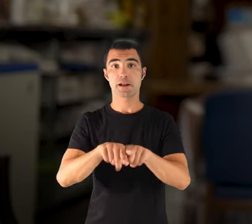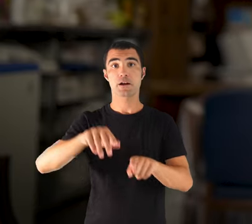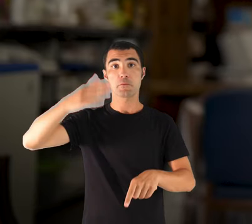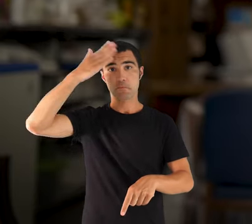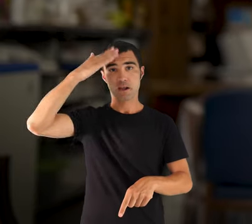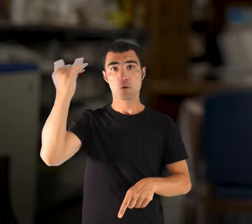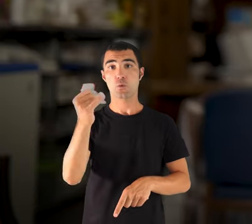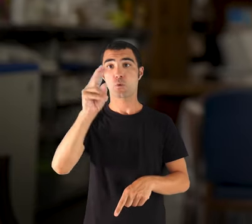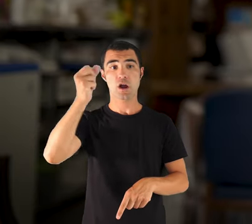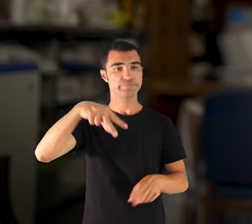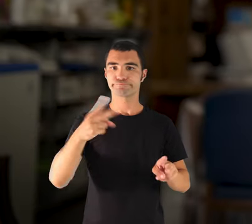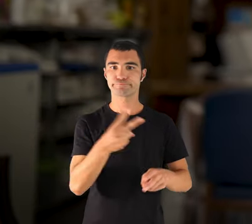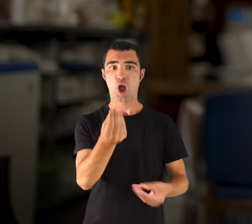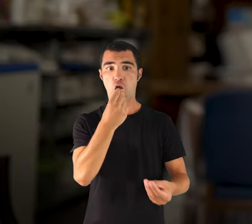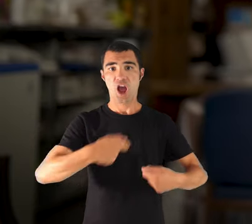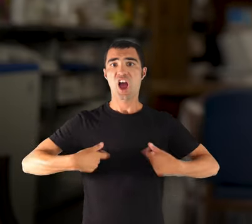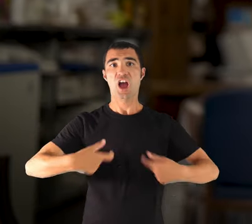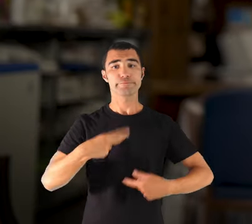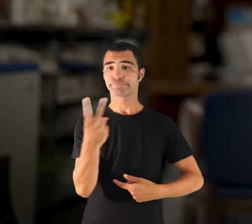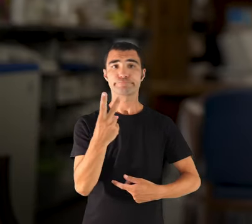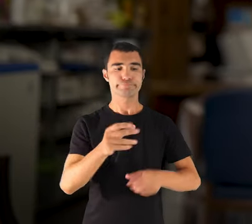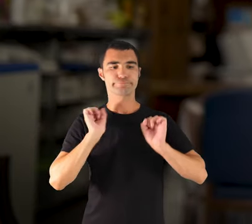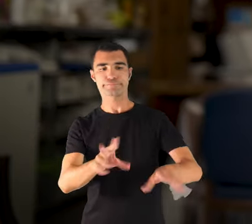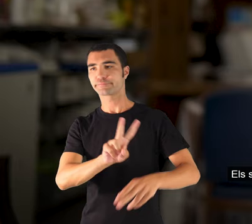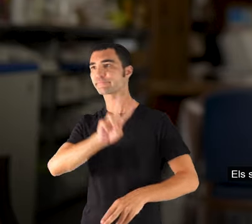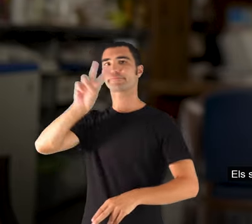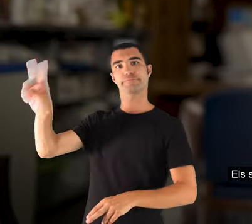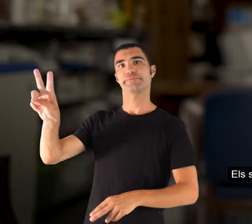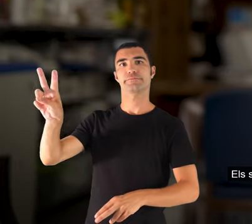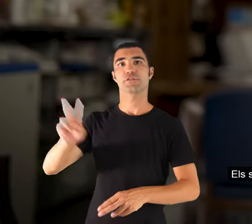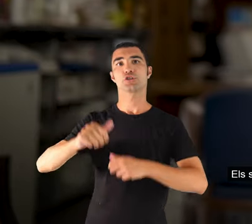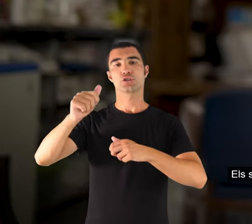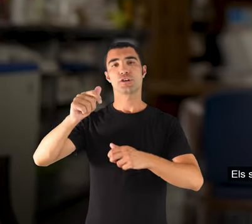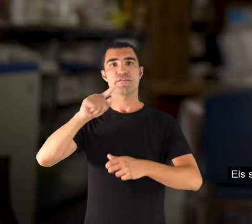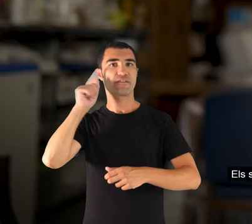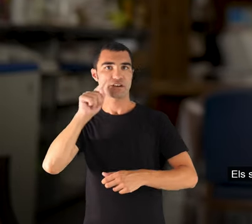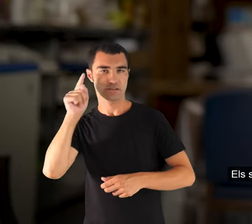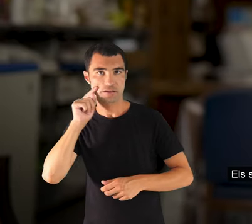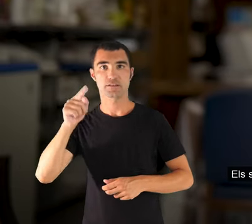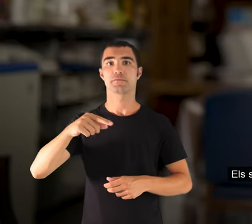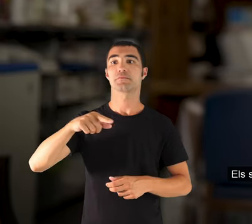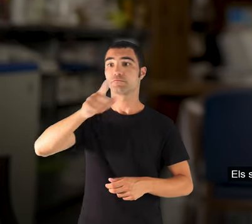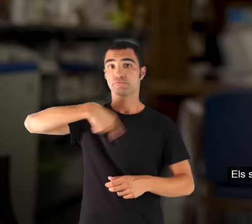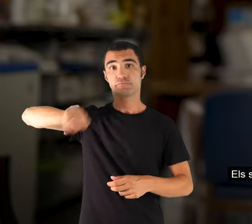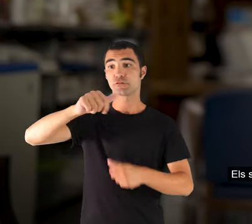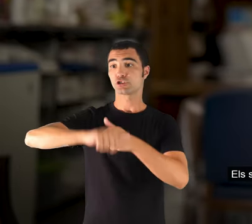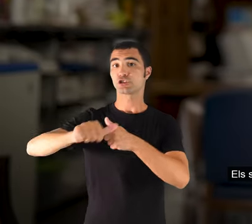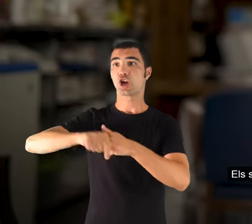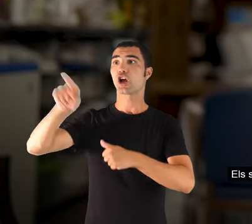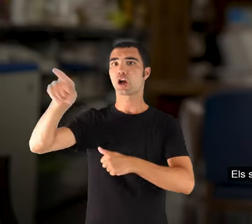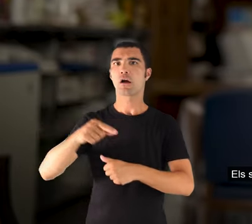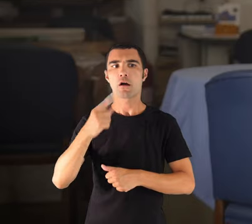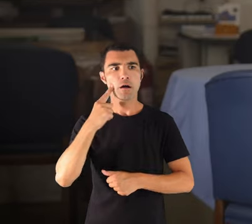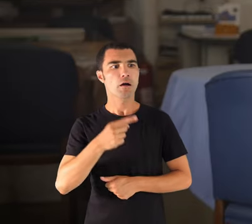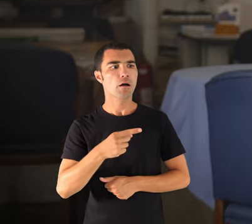feina a comerços francesos, de sollerits, com és natural. A sollerits, pues, els deien, tenc el meu fill, i que fan, i